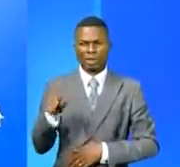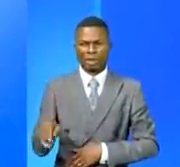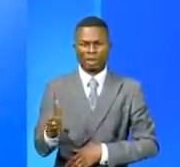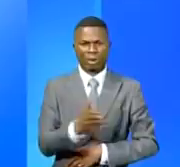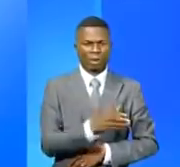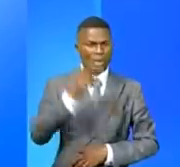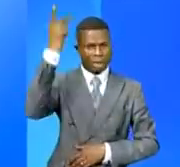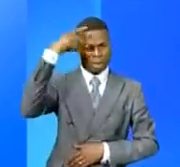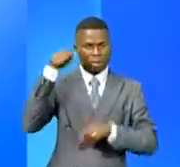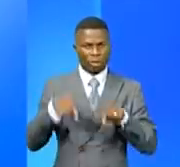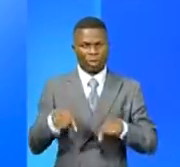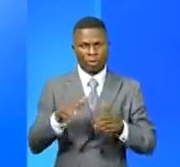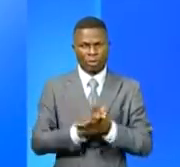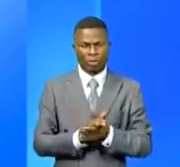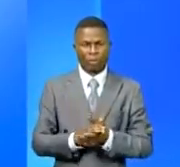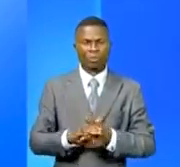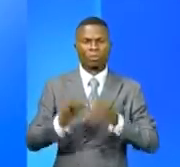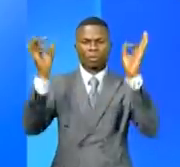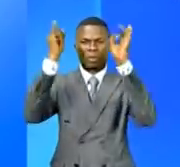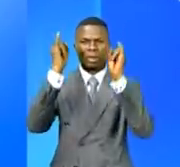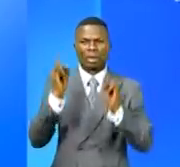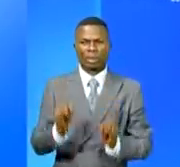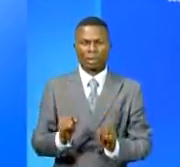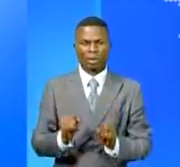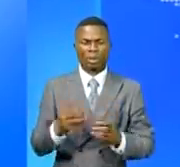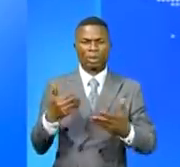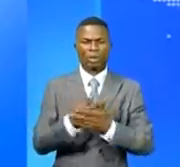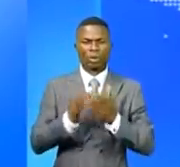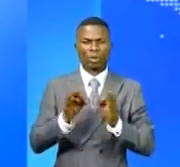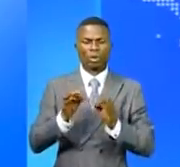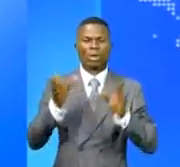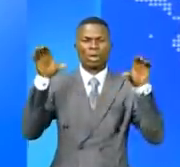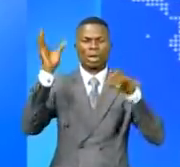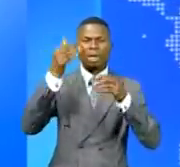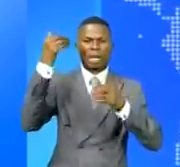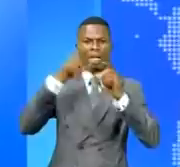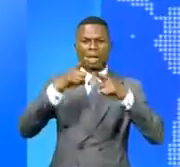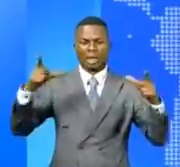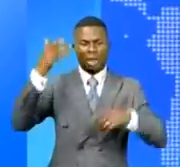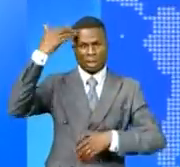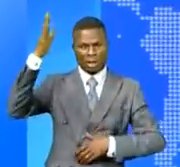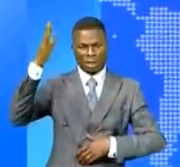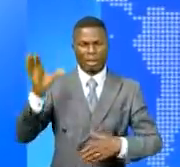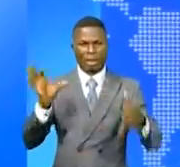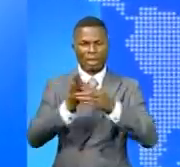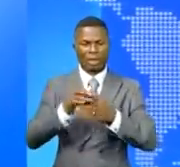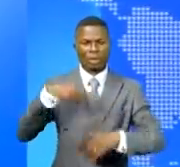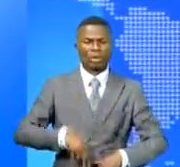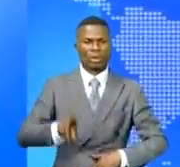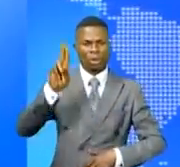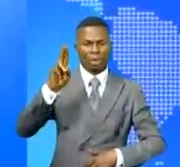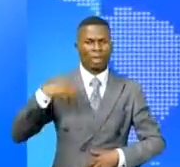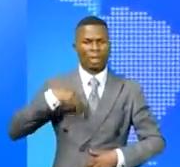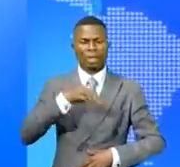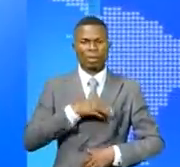Parlons politique dans ce journal, l'interfédéral des rénovations du Congo Grand Équateur, allié à l'UDPS et membre